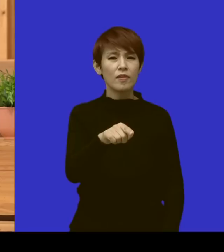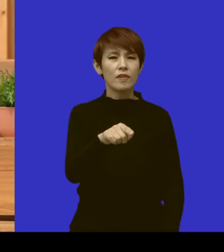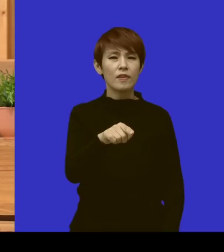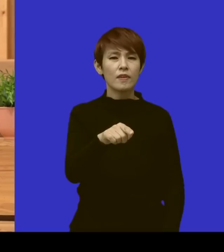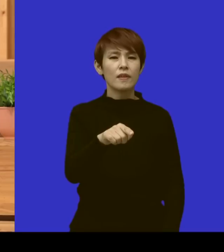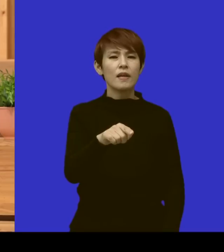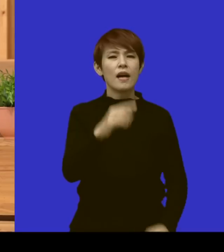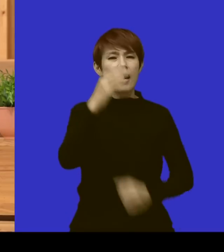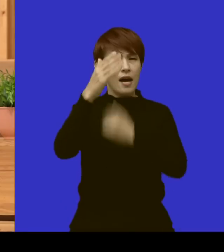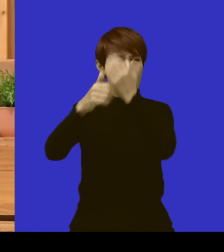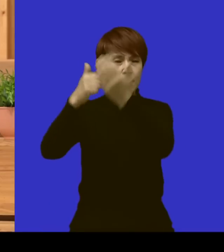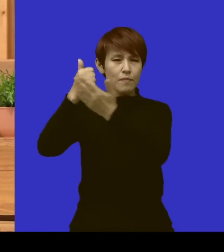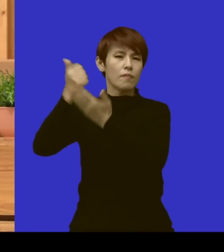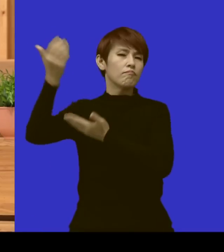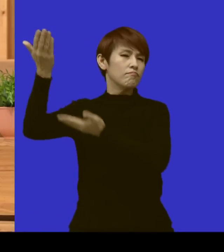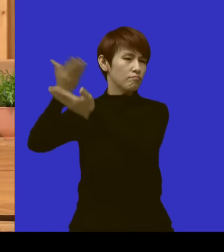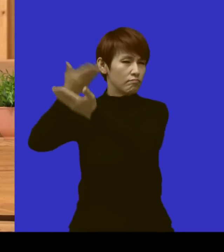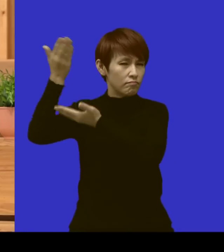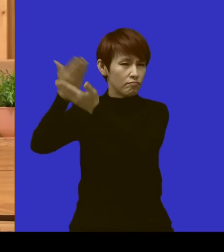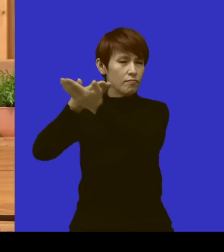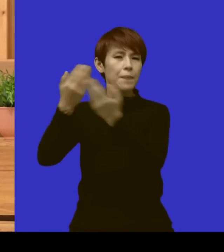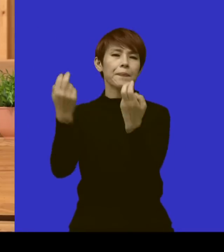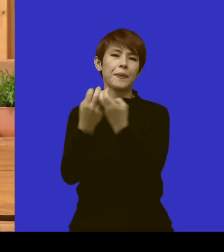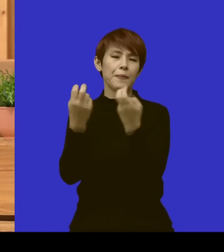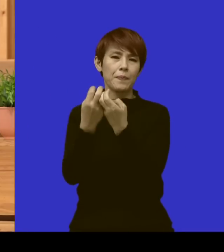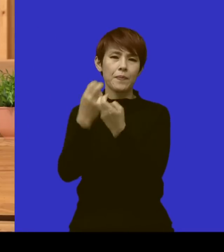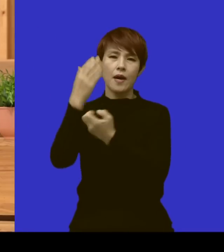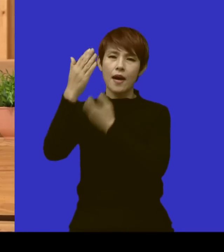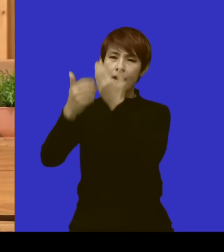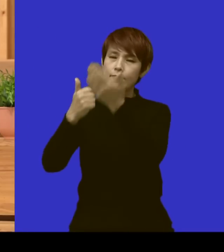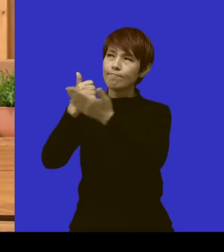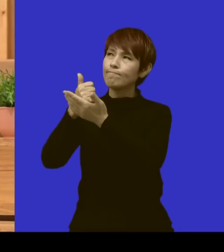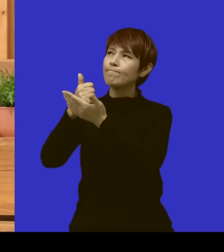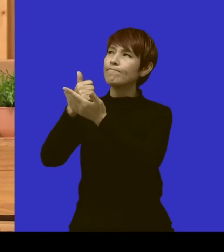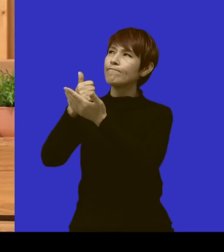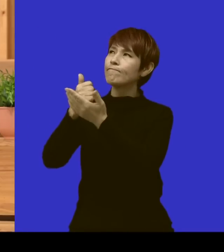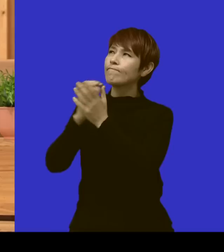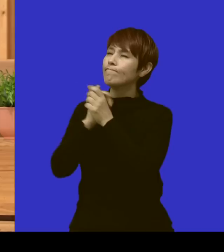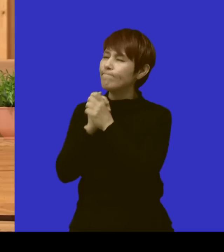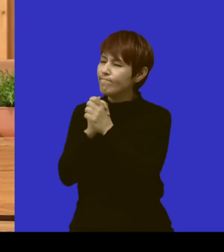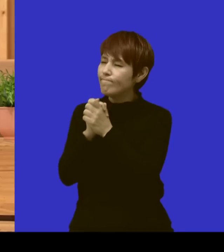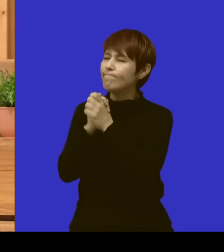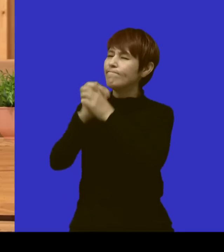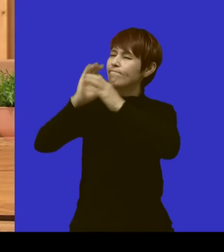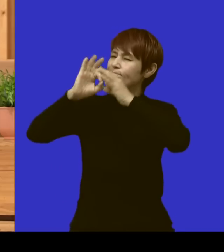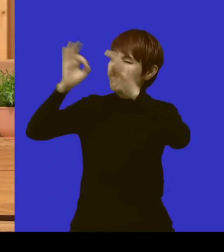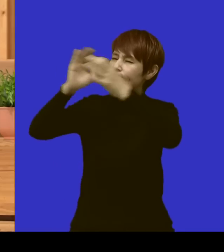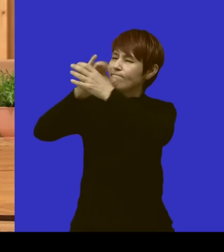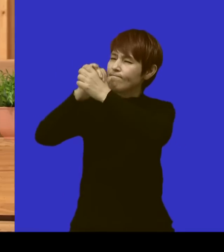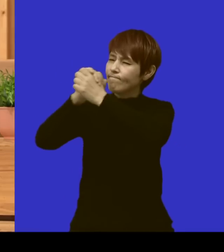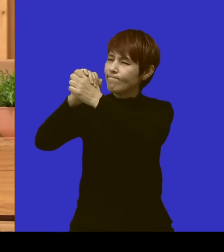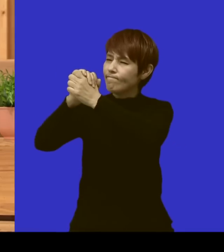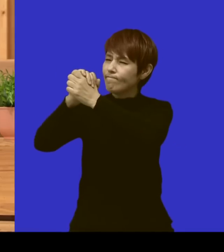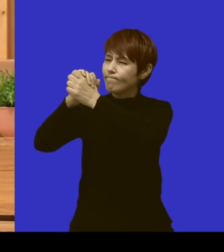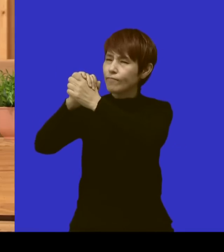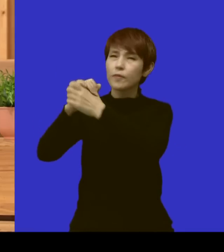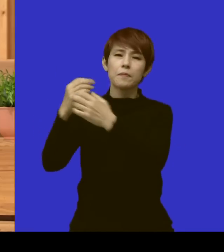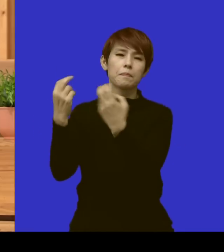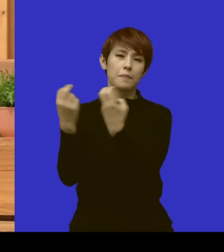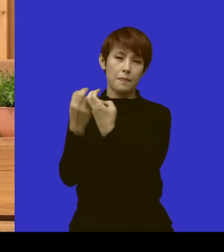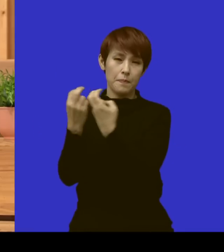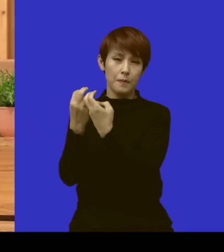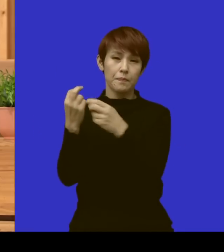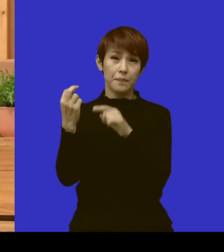되지만 그것이 하나님과의 대화의 수단이고 그것을 통하여 하나님과 대화할 수 있고 내가 애타게 하나님을 붙잡을 수 있는 통로였던